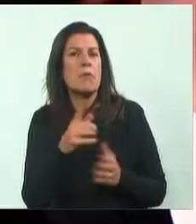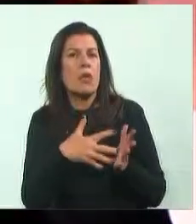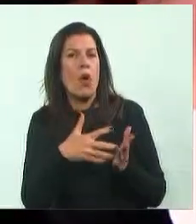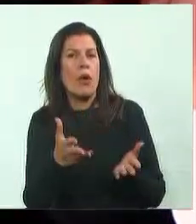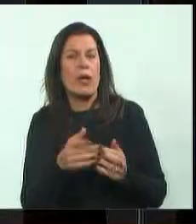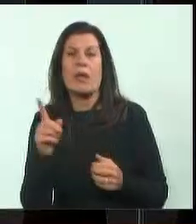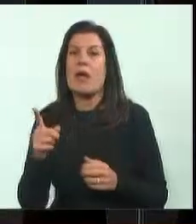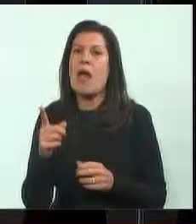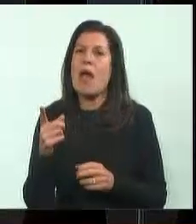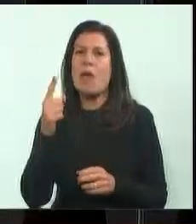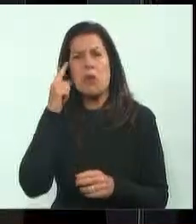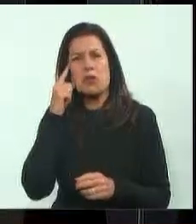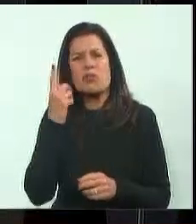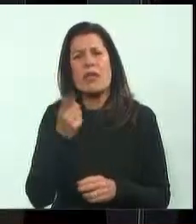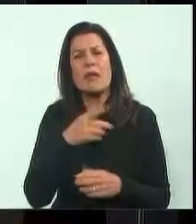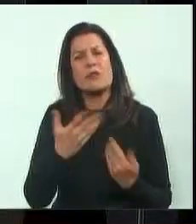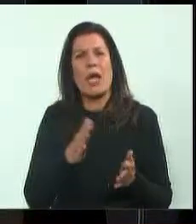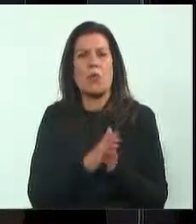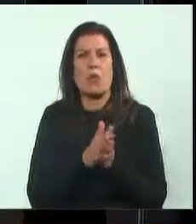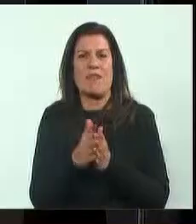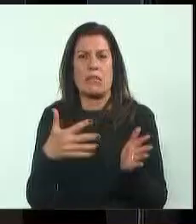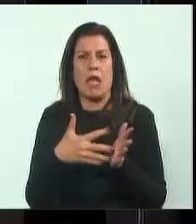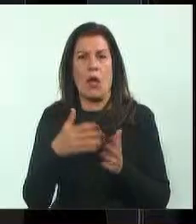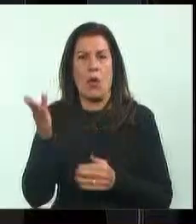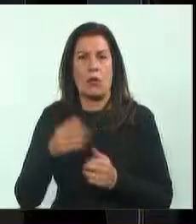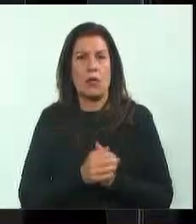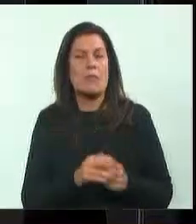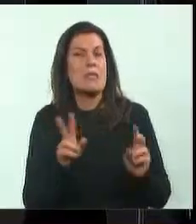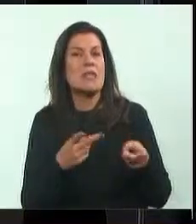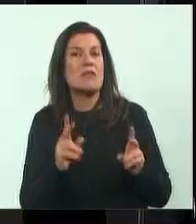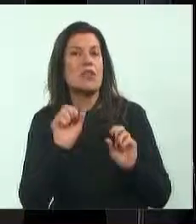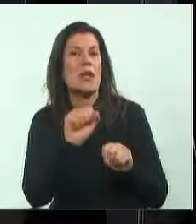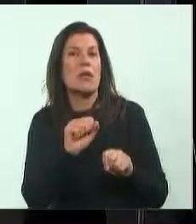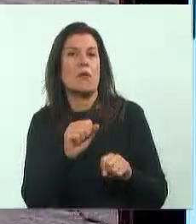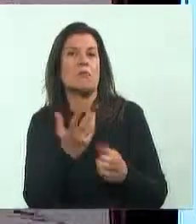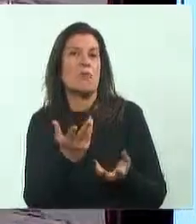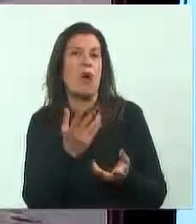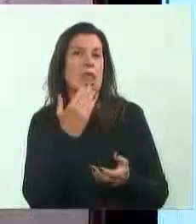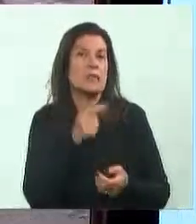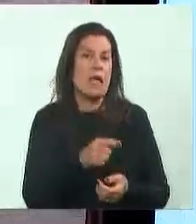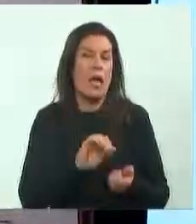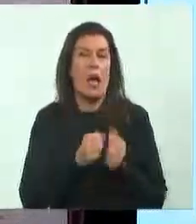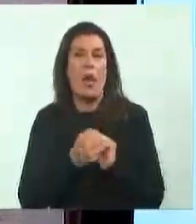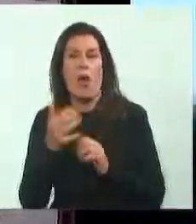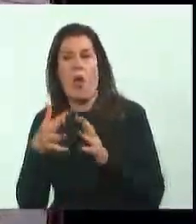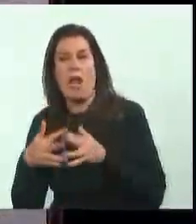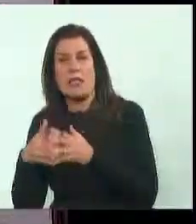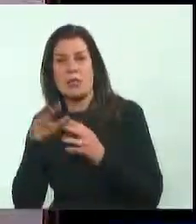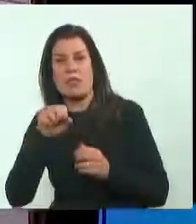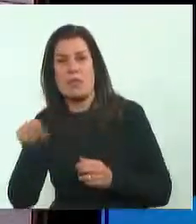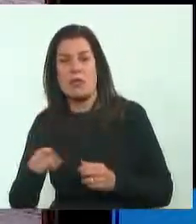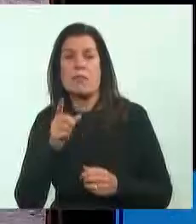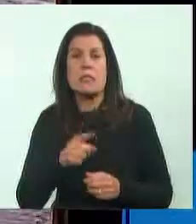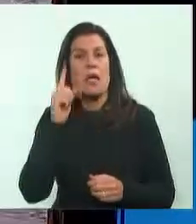תהיה מוטיבציה. אז אנחנו לא יכולים לבנות על רשויות לא בישראל ולא בעולם שיטפלו בזה, אנחנו צריכים לדעת להיזהר. אנחנו צריכים לדעת להיזהר, ודבר הכי